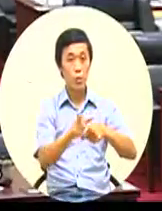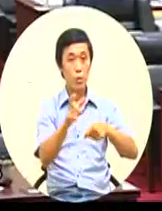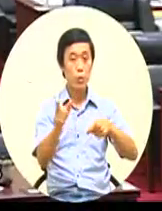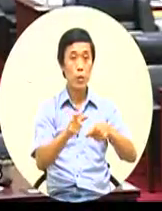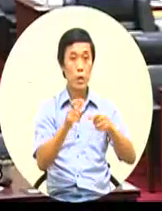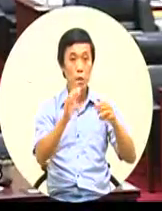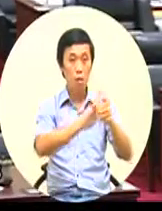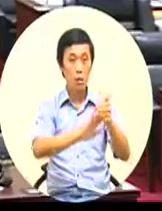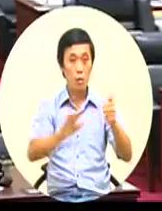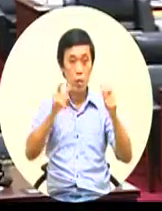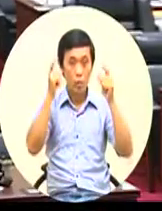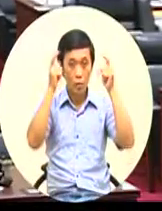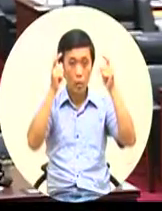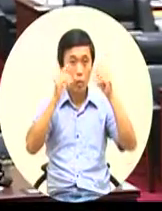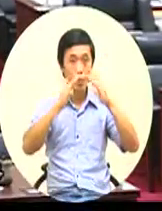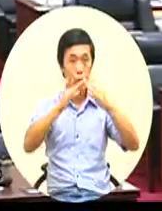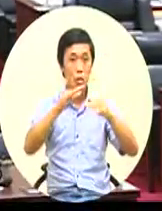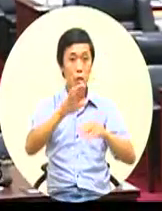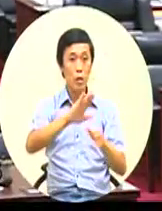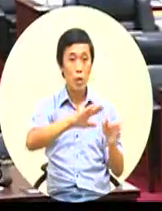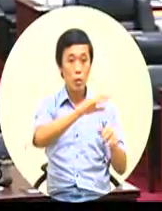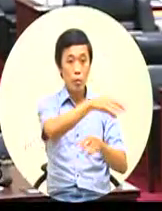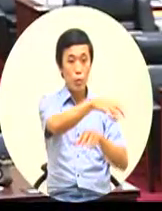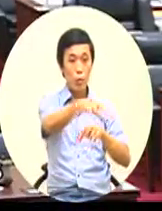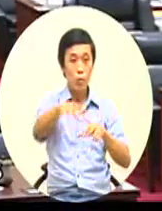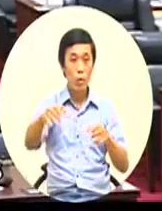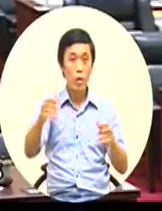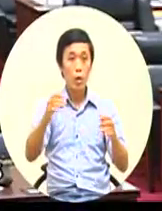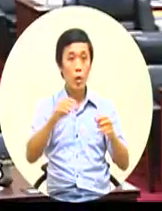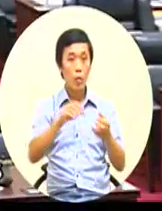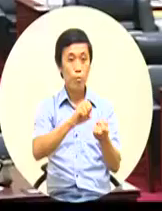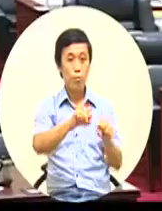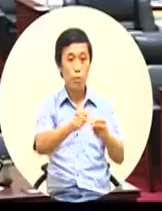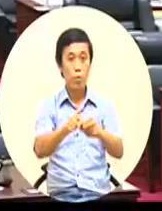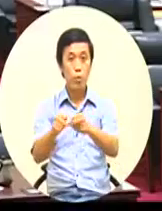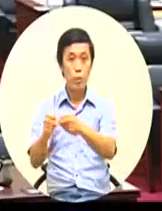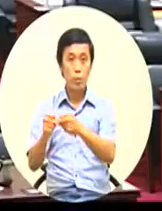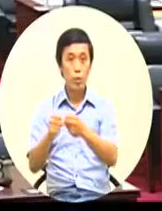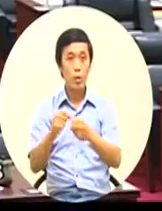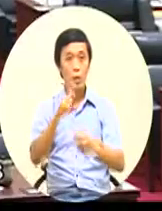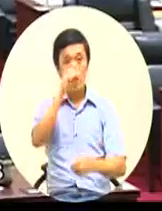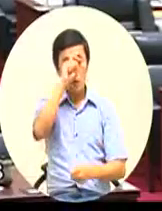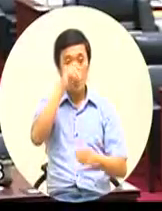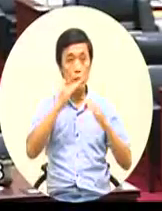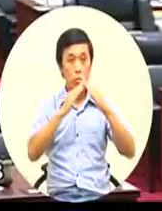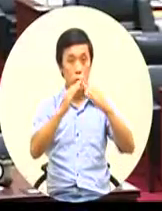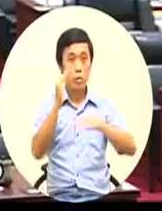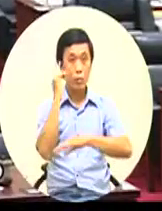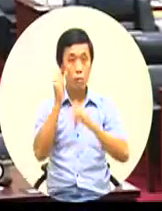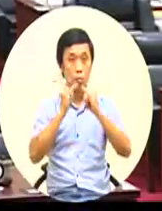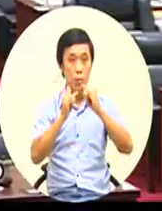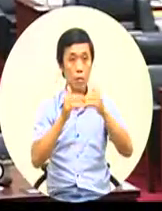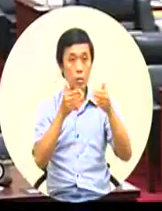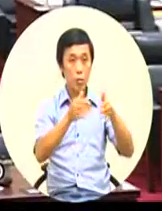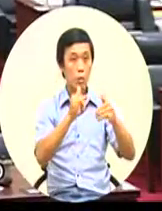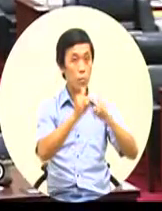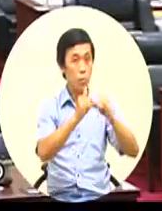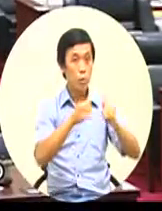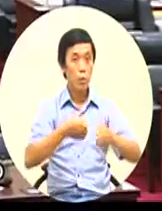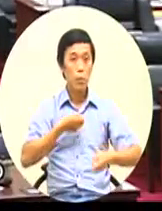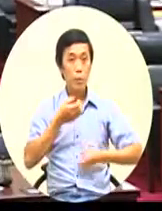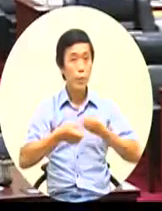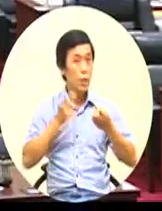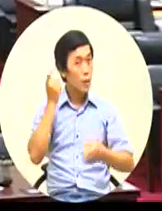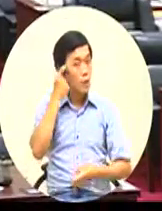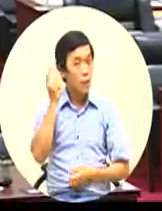坏。最后，我们还是国民党团要呼吁，请市长重视市民的心声。当市民我们这些公